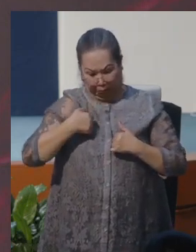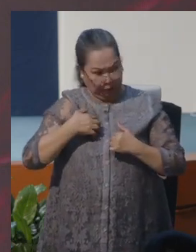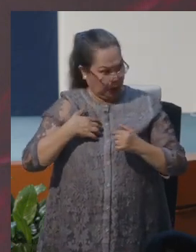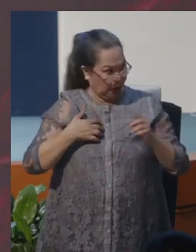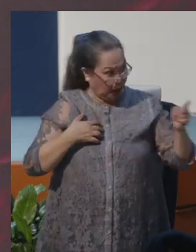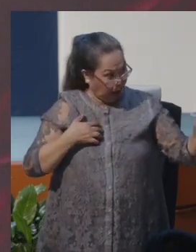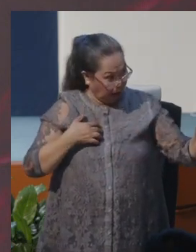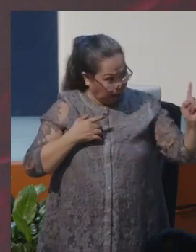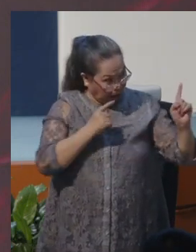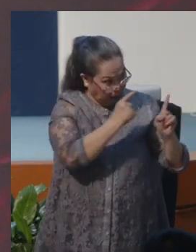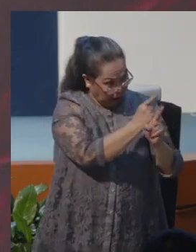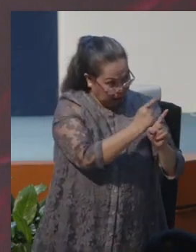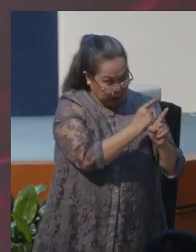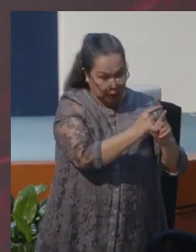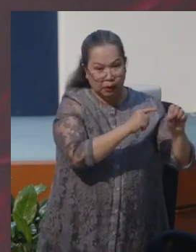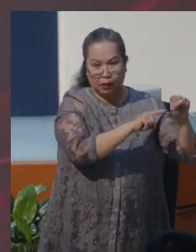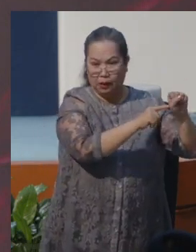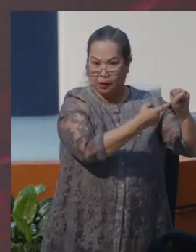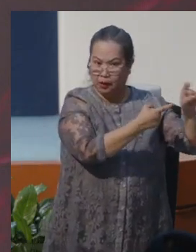doon, inumpisahan